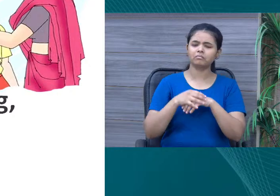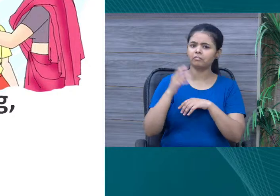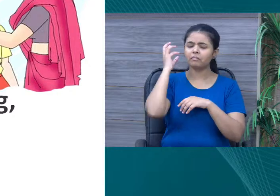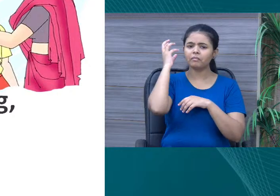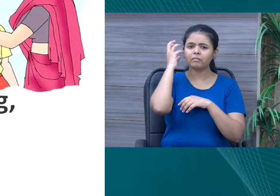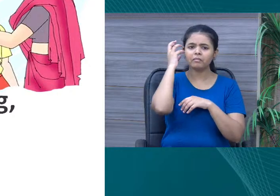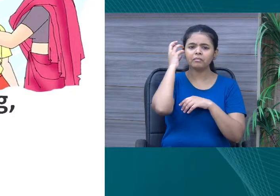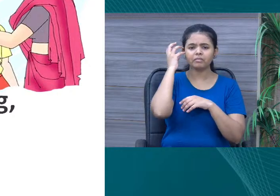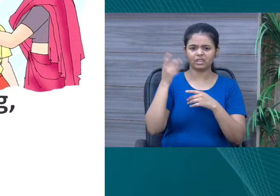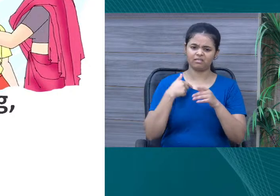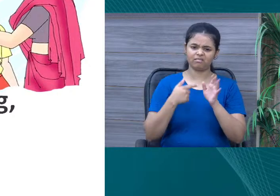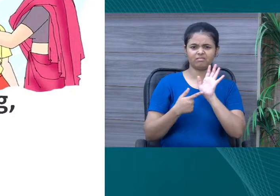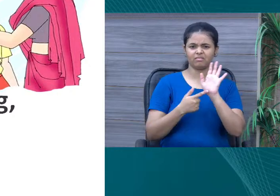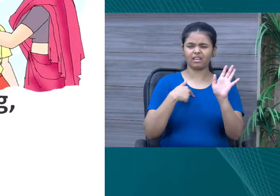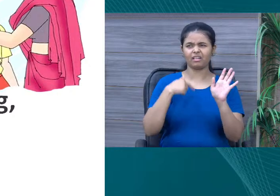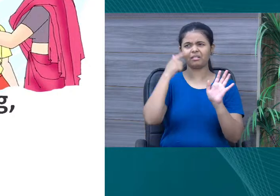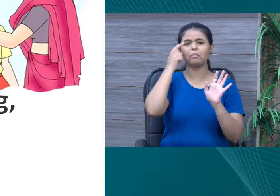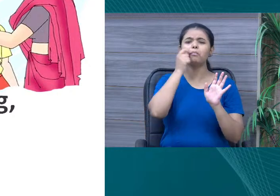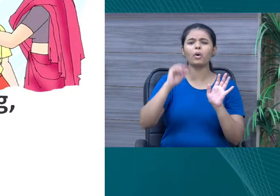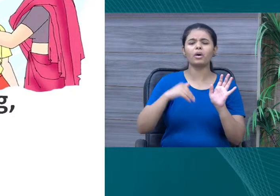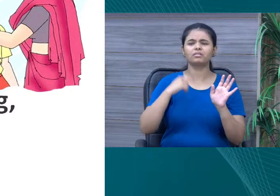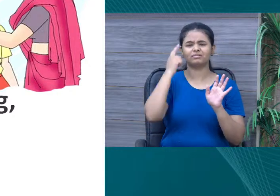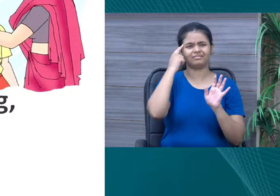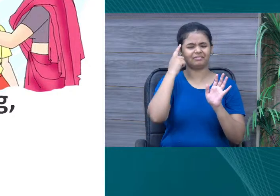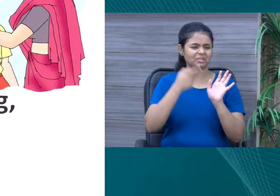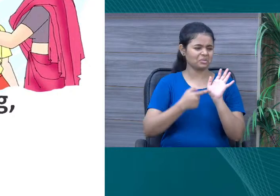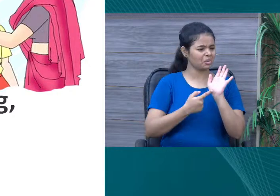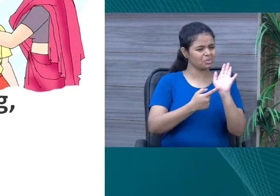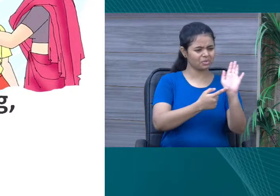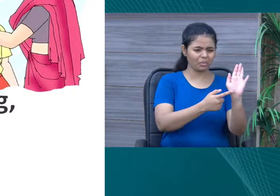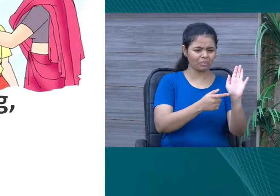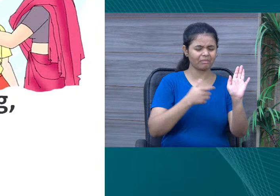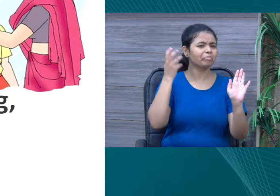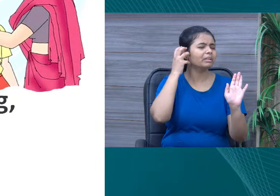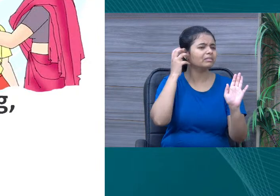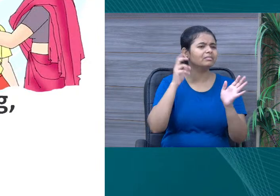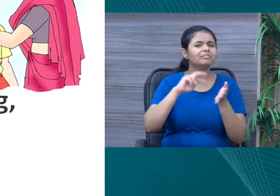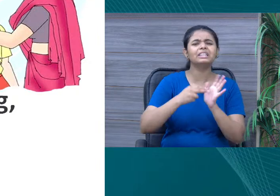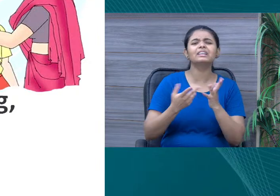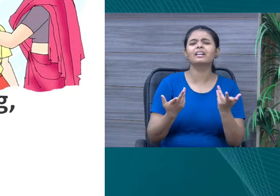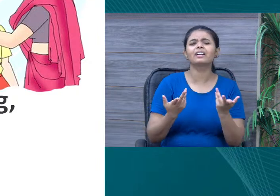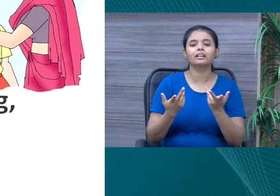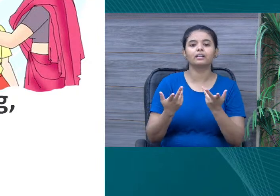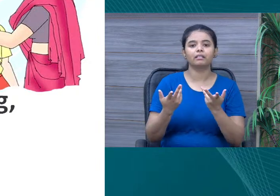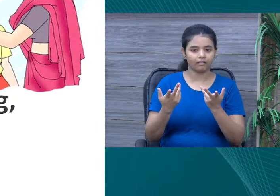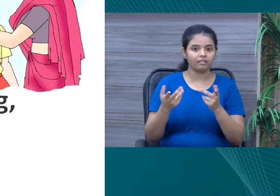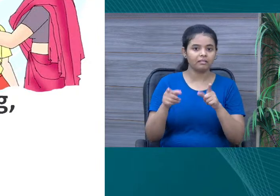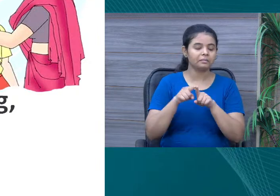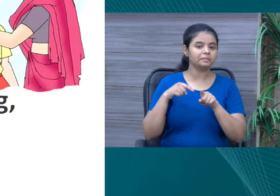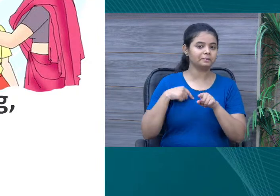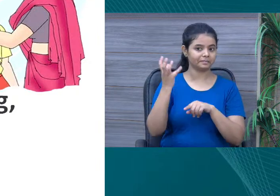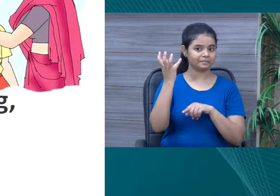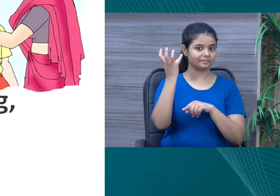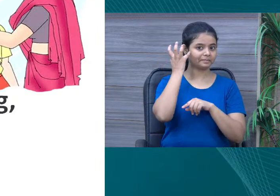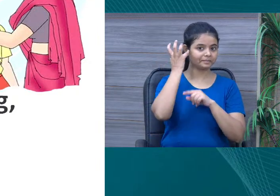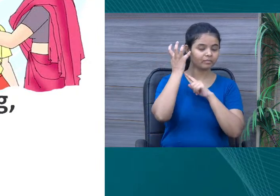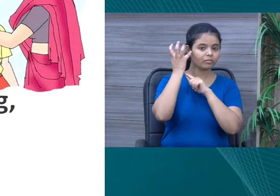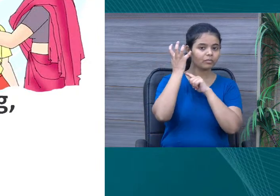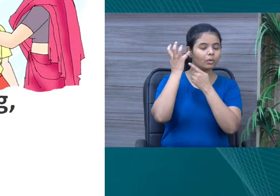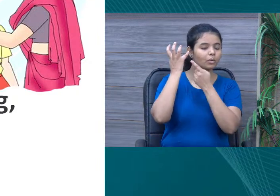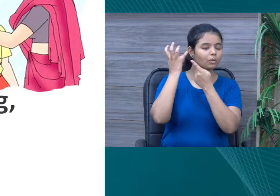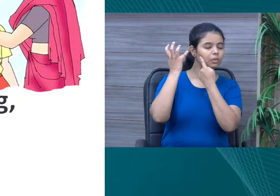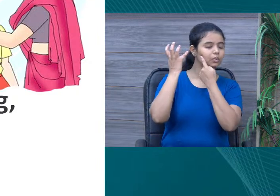को एक दिखा, मैंने तो I just bought it and what she is showing it to me. And from a shell there came a